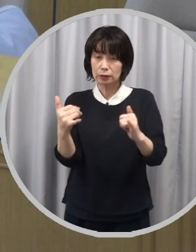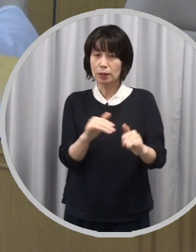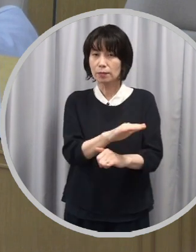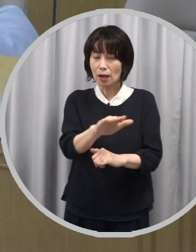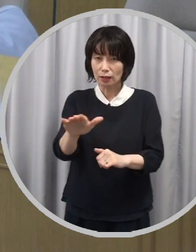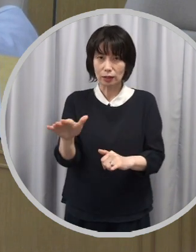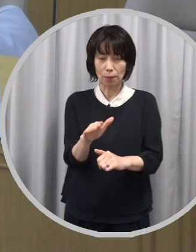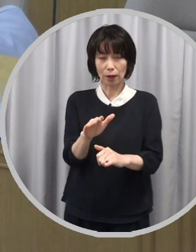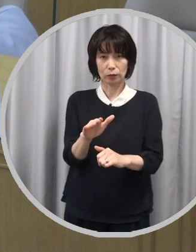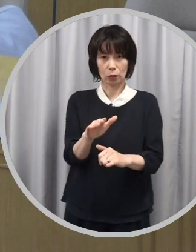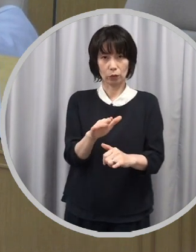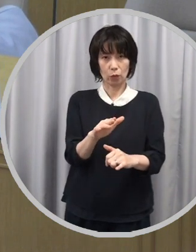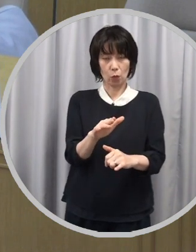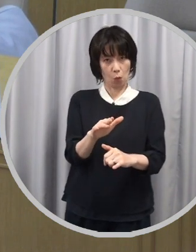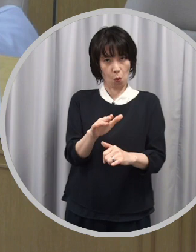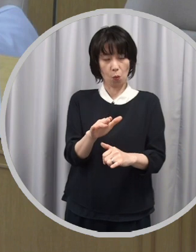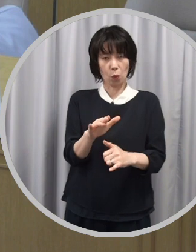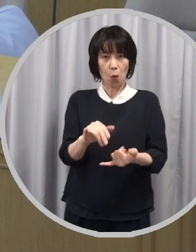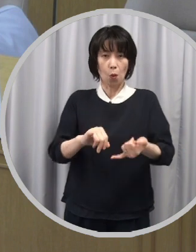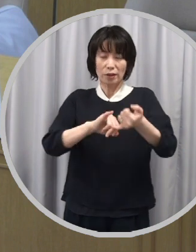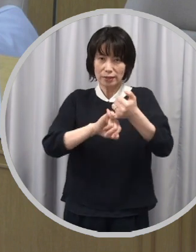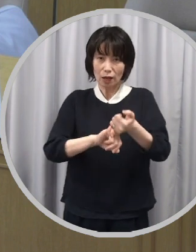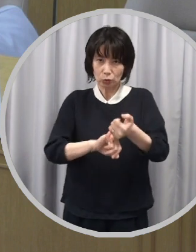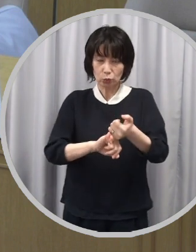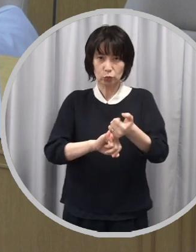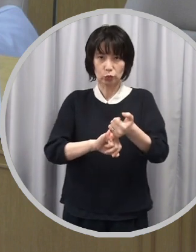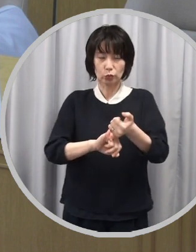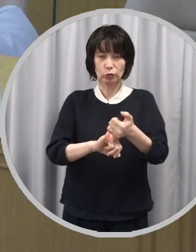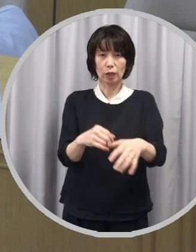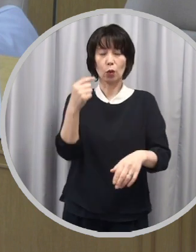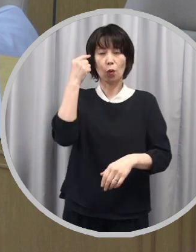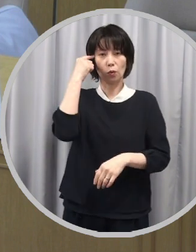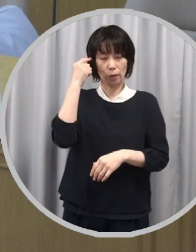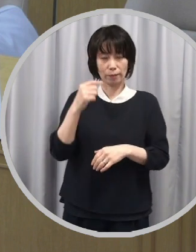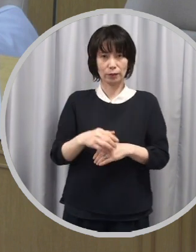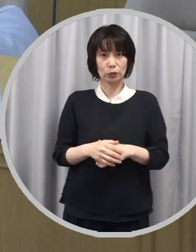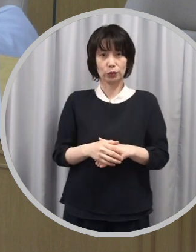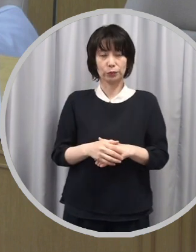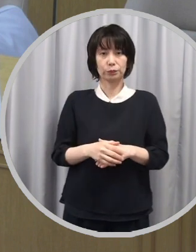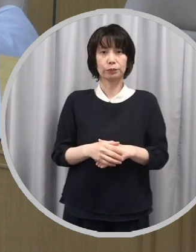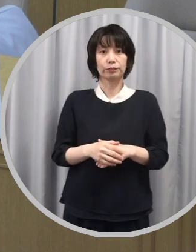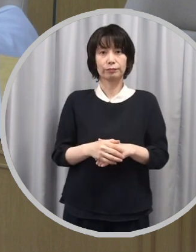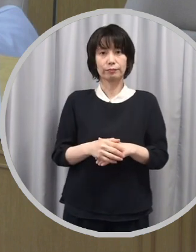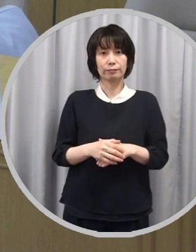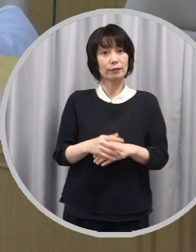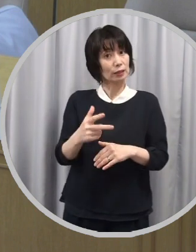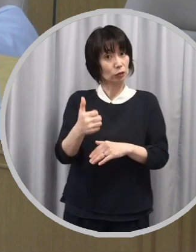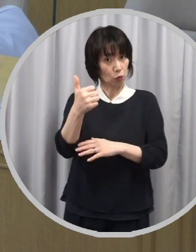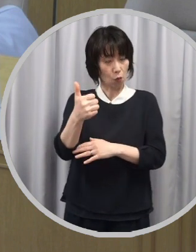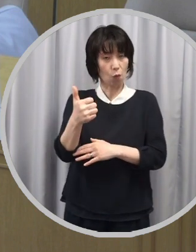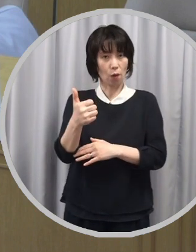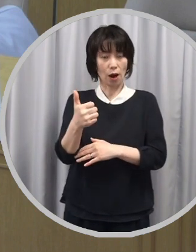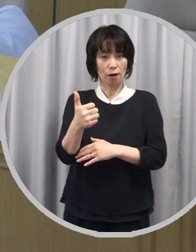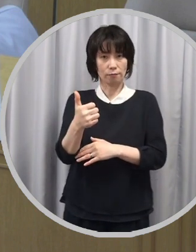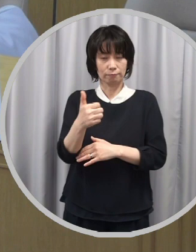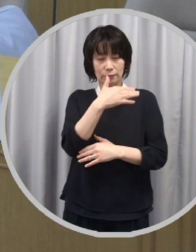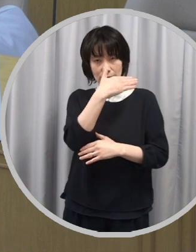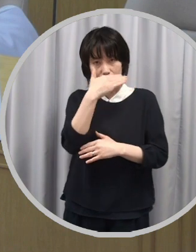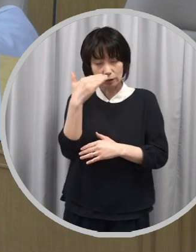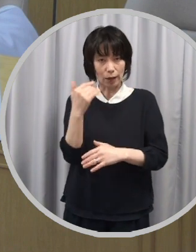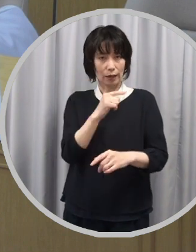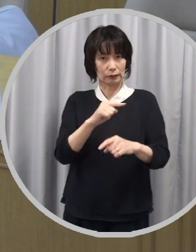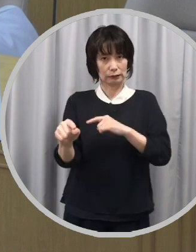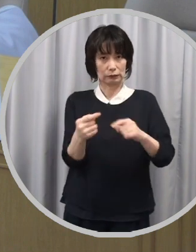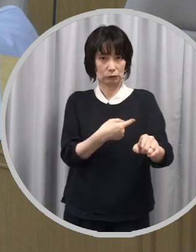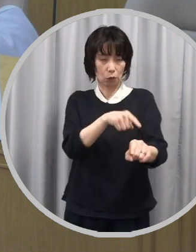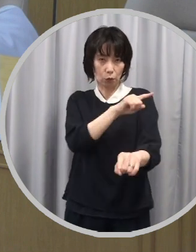も市長が交わした約束でもあると考えます。加藤市長にはその卓越した指